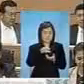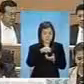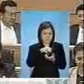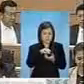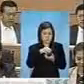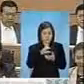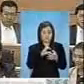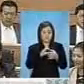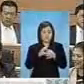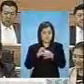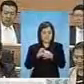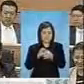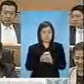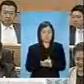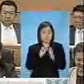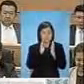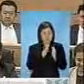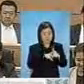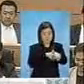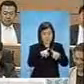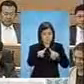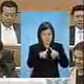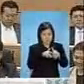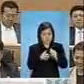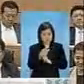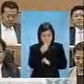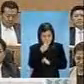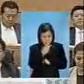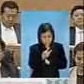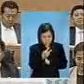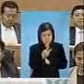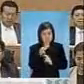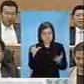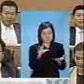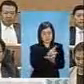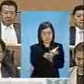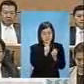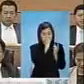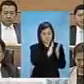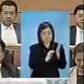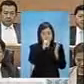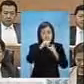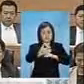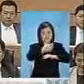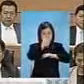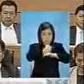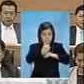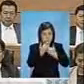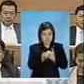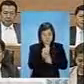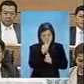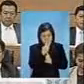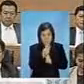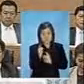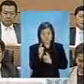ให้ประชาชนที่เขาแลเห็นความเป็นไปของบ้านเมืองที่เขาแลเห็นความ